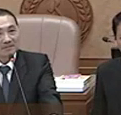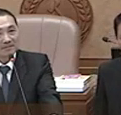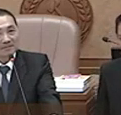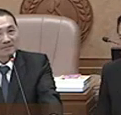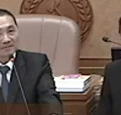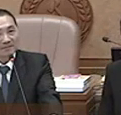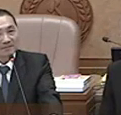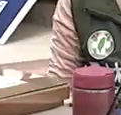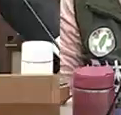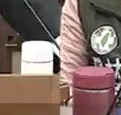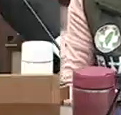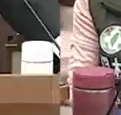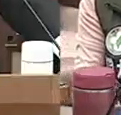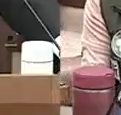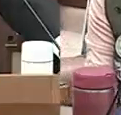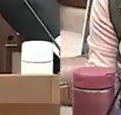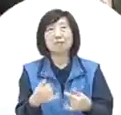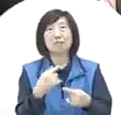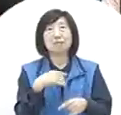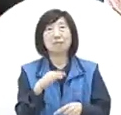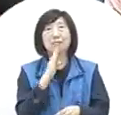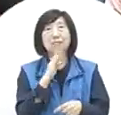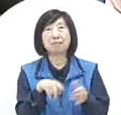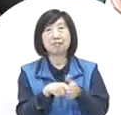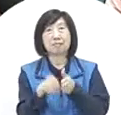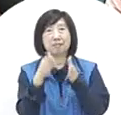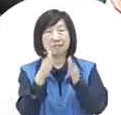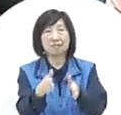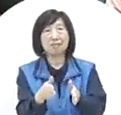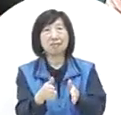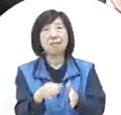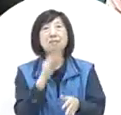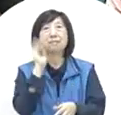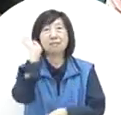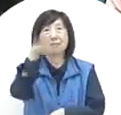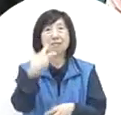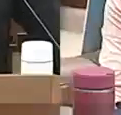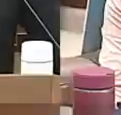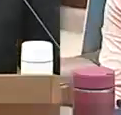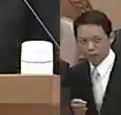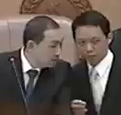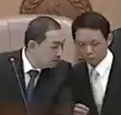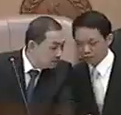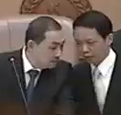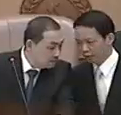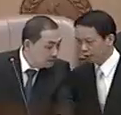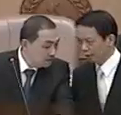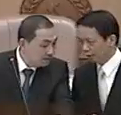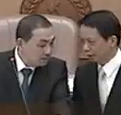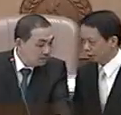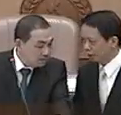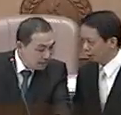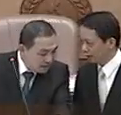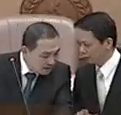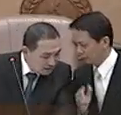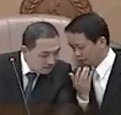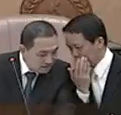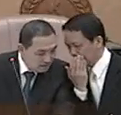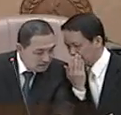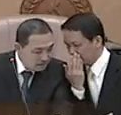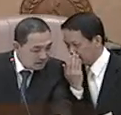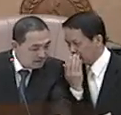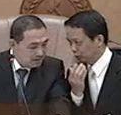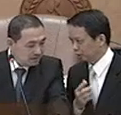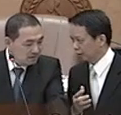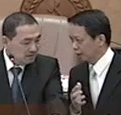如果你要针对这个问题，我下次专门你的时间我跟你讨论，没问题，局长。 好，谢谢议员。 真的拜托我们的侯市长，在他